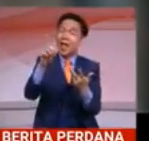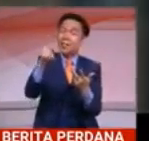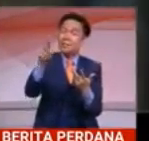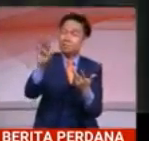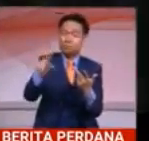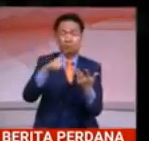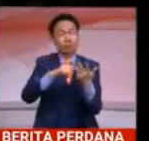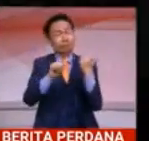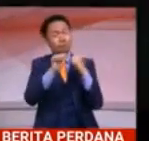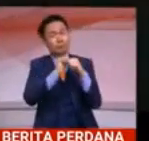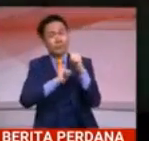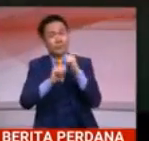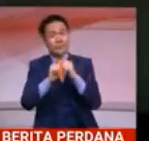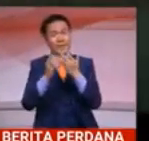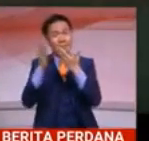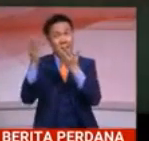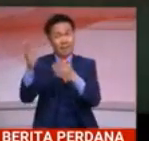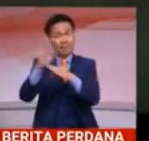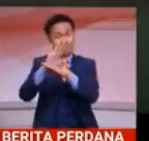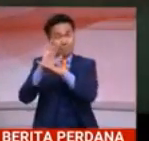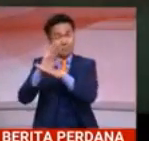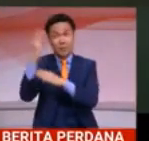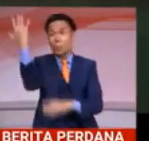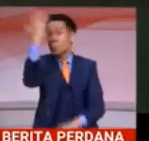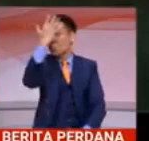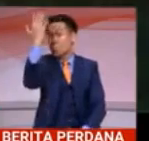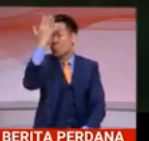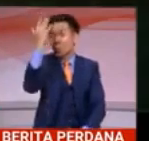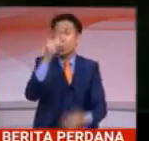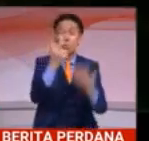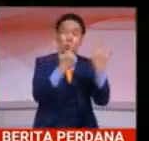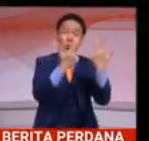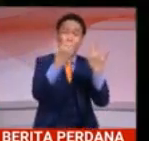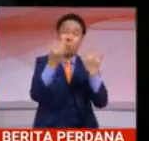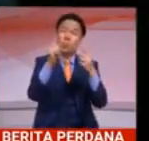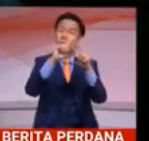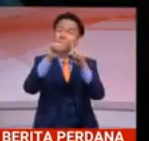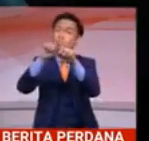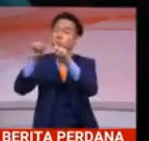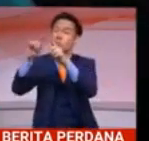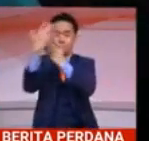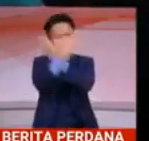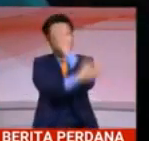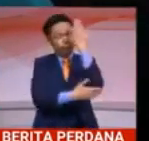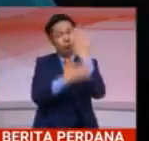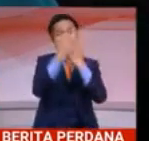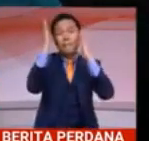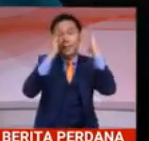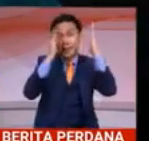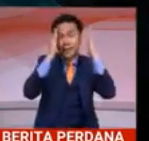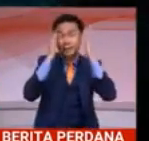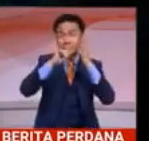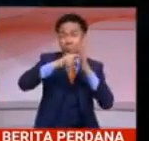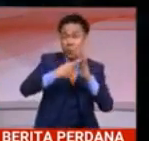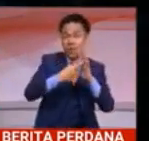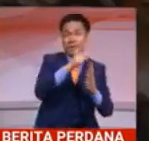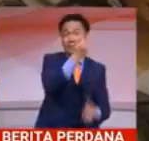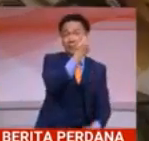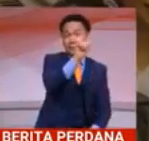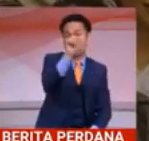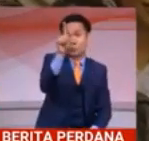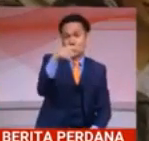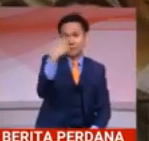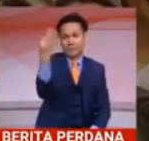Nawi sedang ditayang di 70 pawagam seluruh negara bermula 10 September lalu.